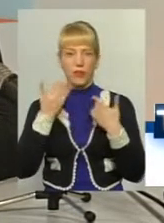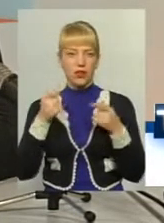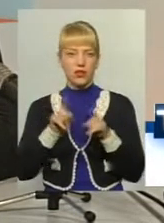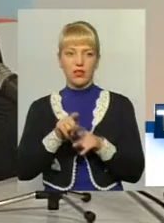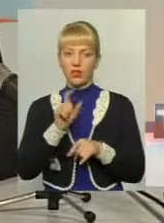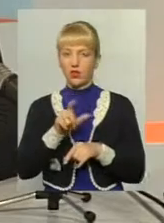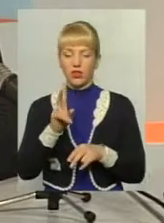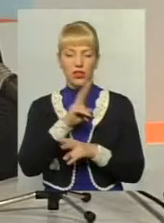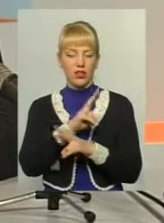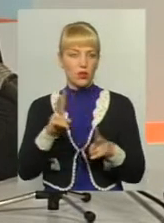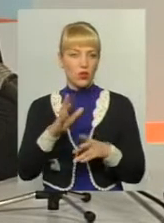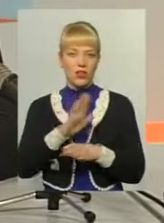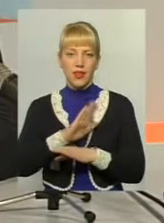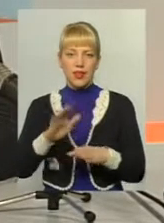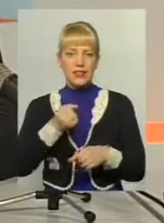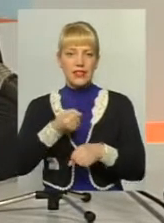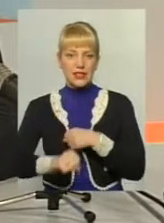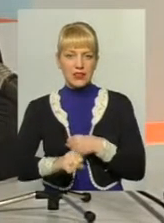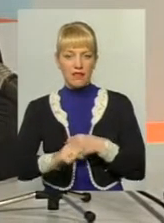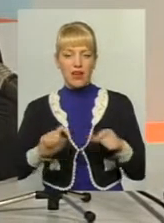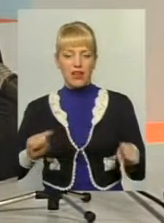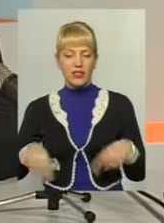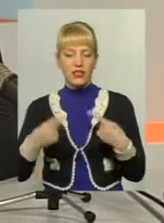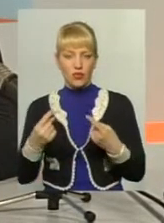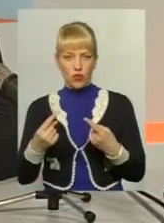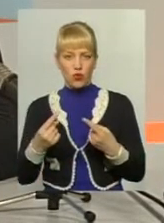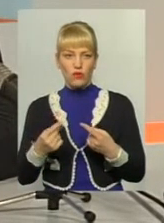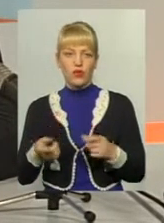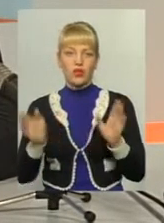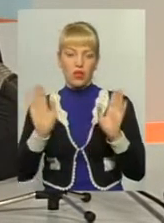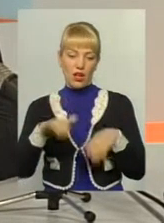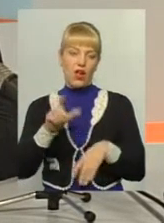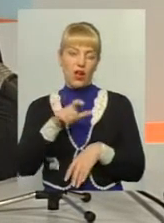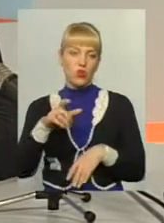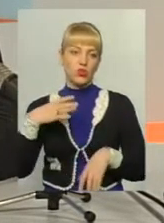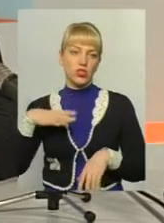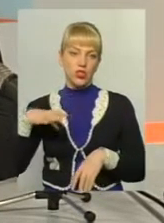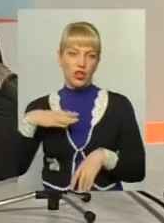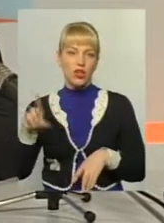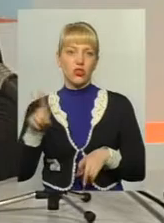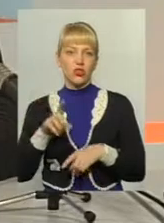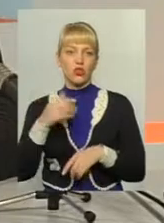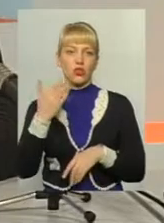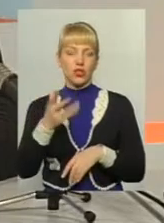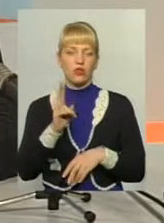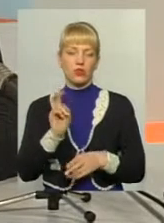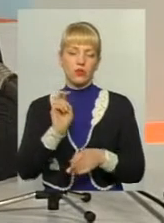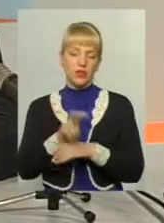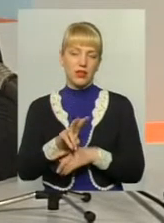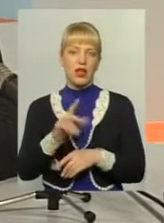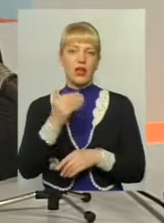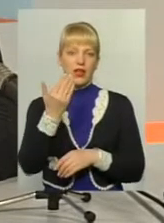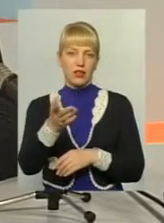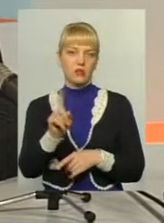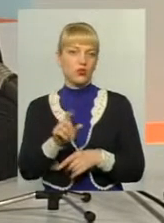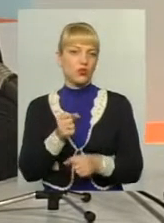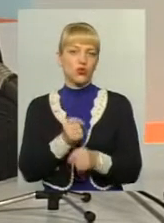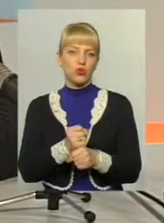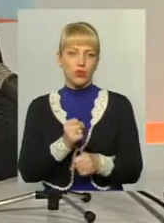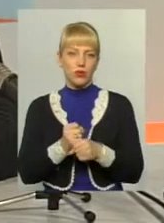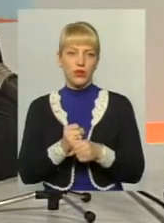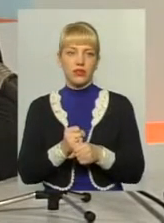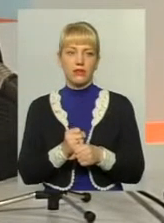да, проживання і хочуть взяти управління будинку в свої руки, да, звісно, потрібно створювати ОСББ. Якщо